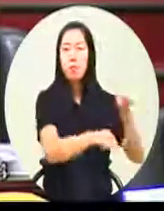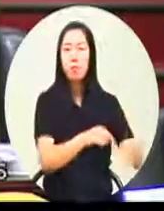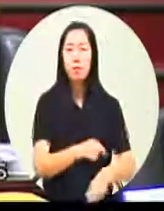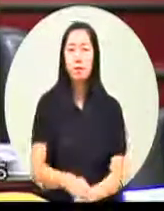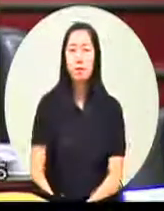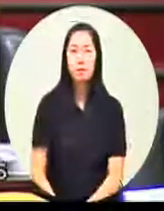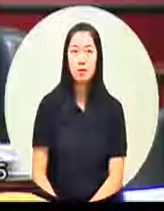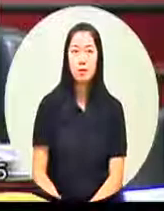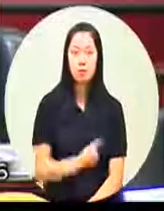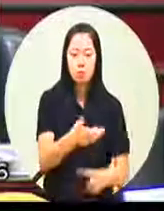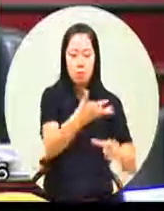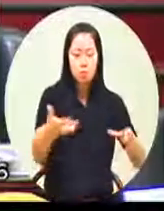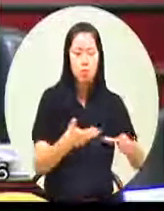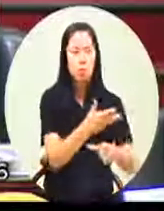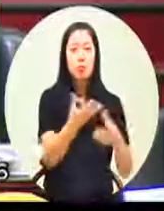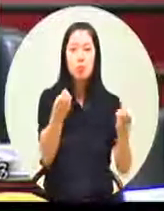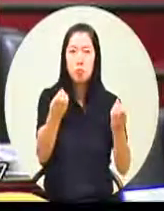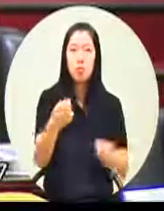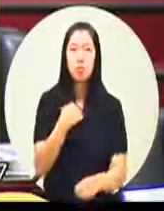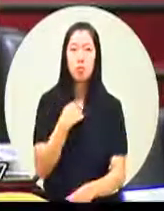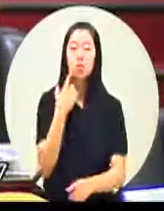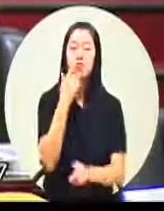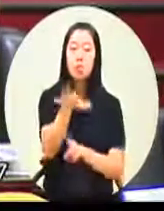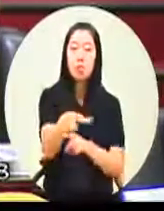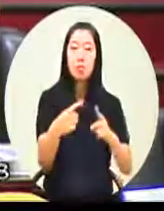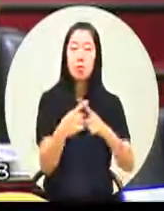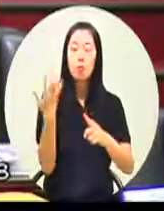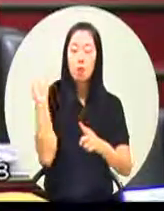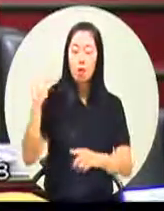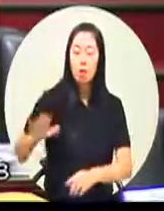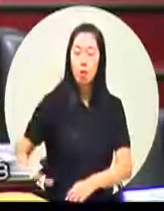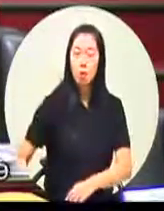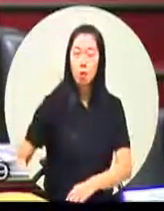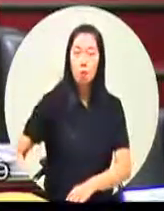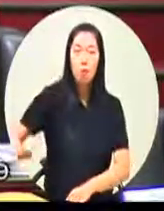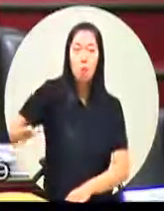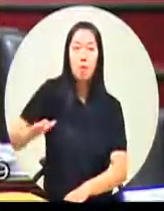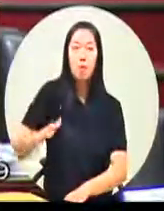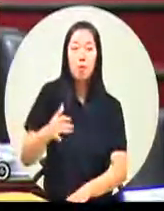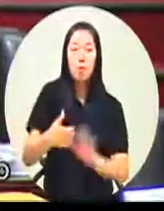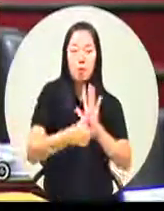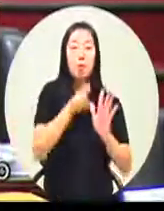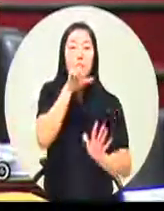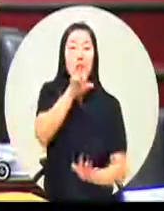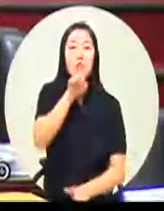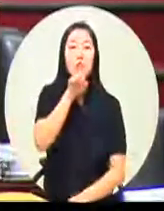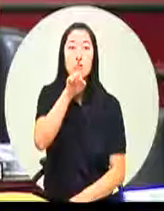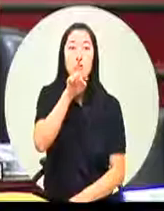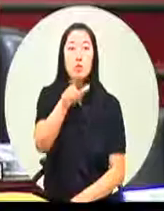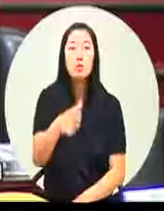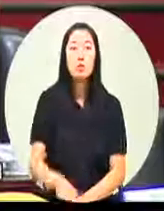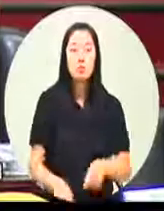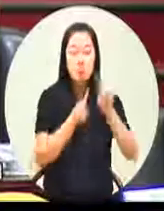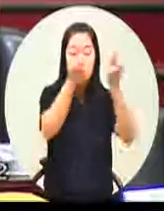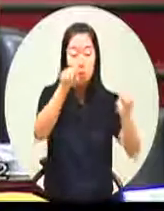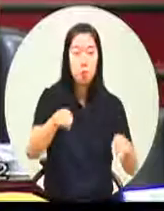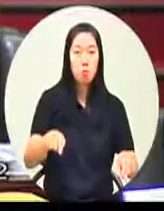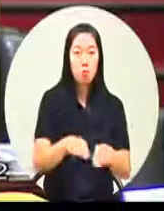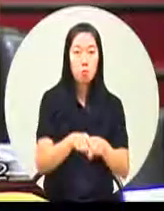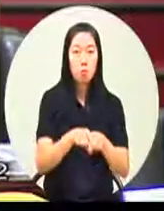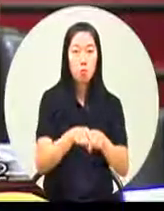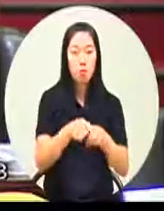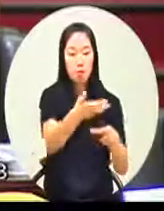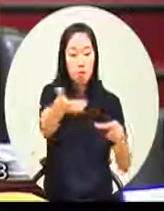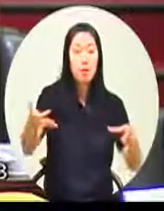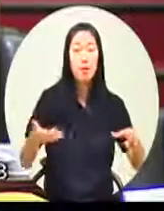个字没有虎啊，我们美浓人在小的时候啊，我们叫做笔筒杯糖，